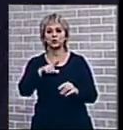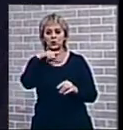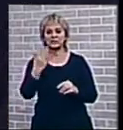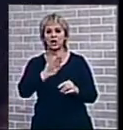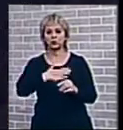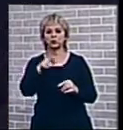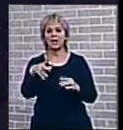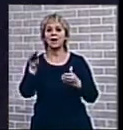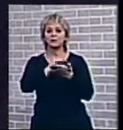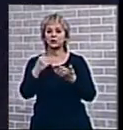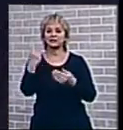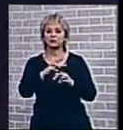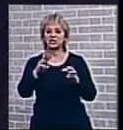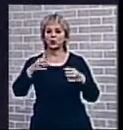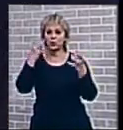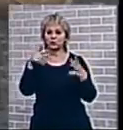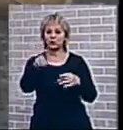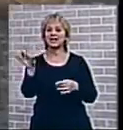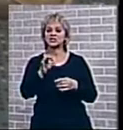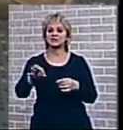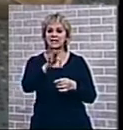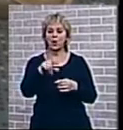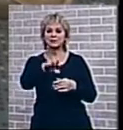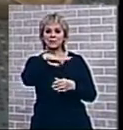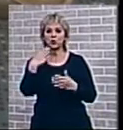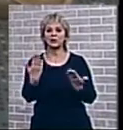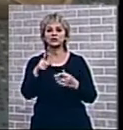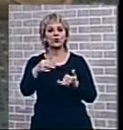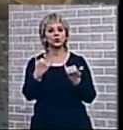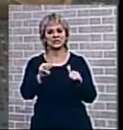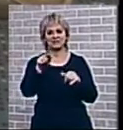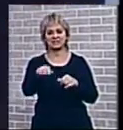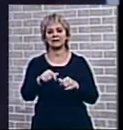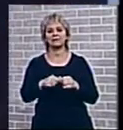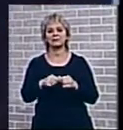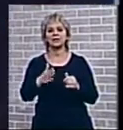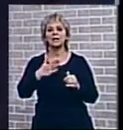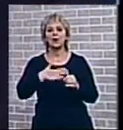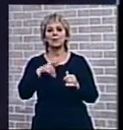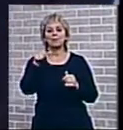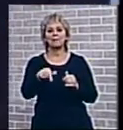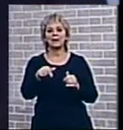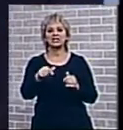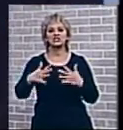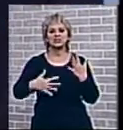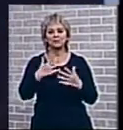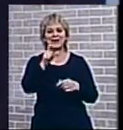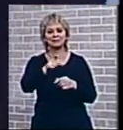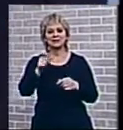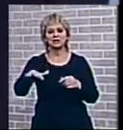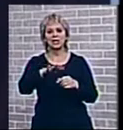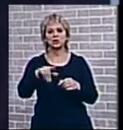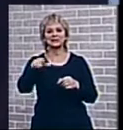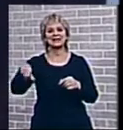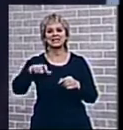душа. Вторит ему министр культуры. В Ростовской области много чего удивительного. Мы, южный, темпераментный народ,